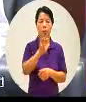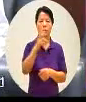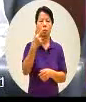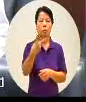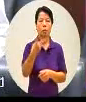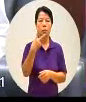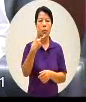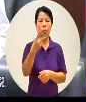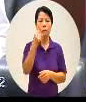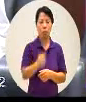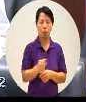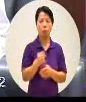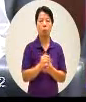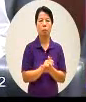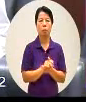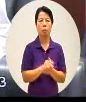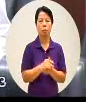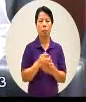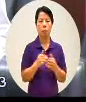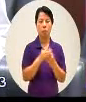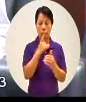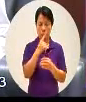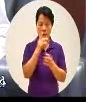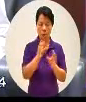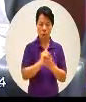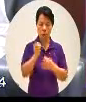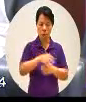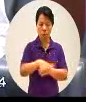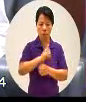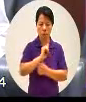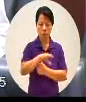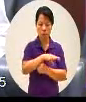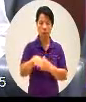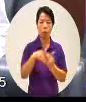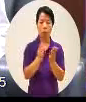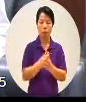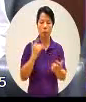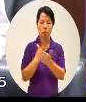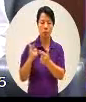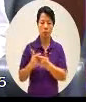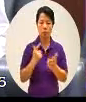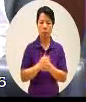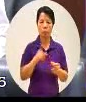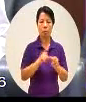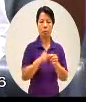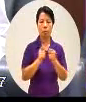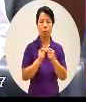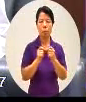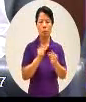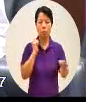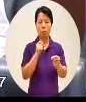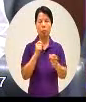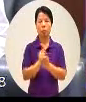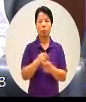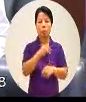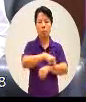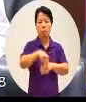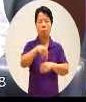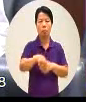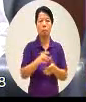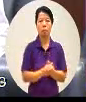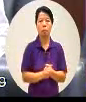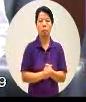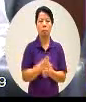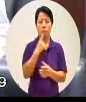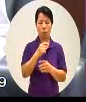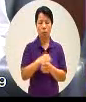1942亿3000多万，而且也告诫我们市府团队说要配合中长期的施政计划，然后我们